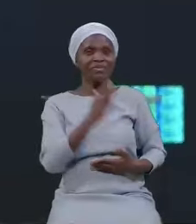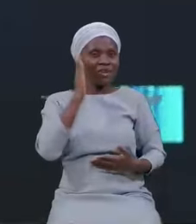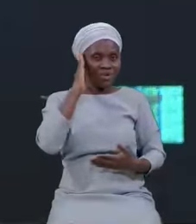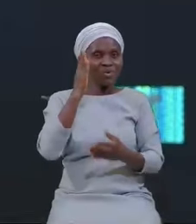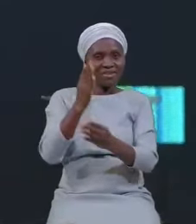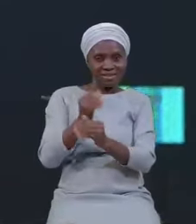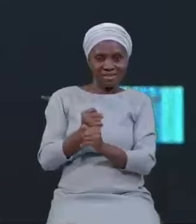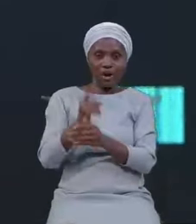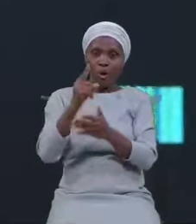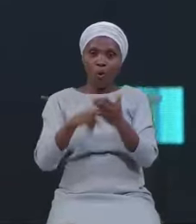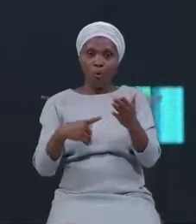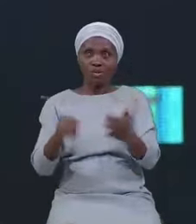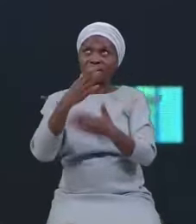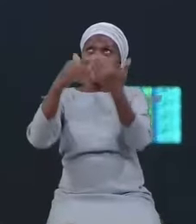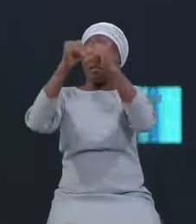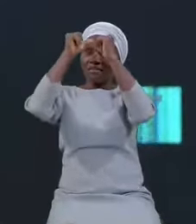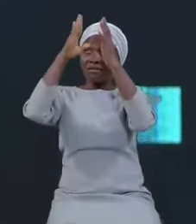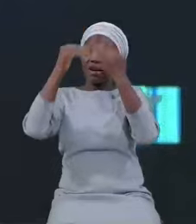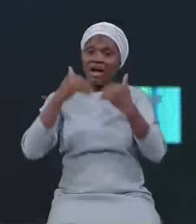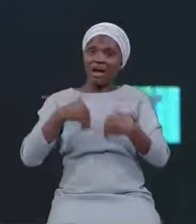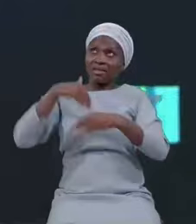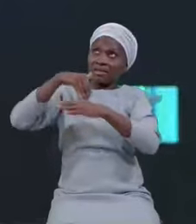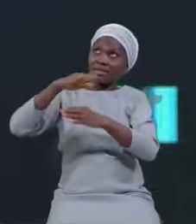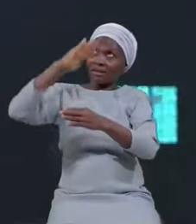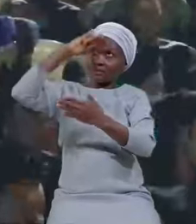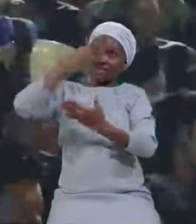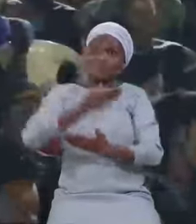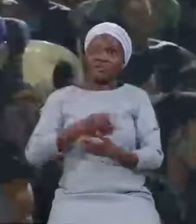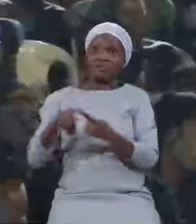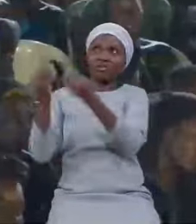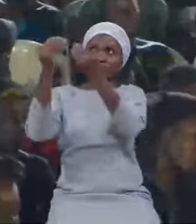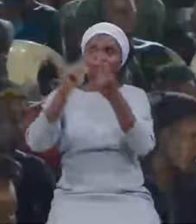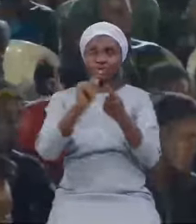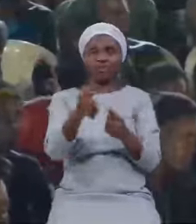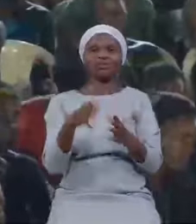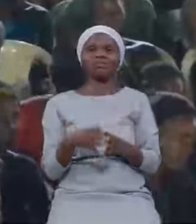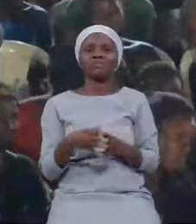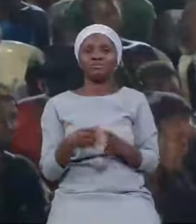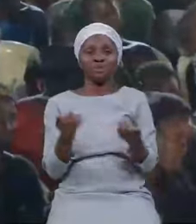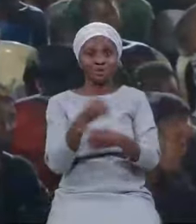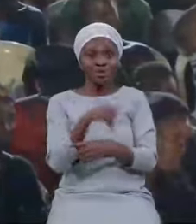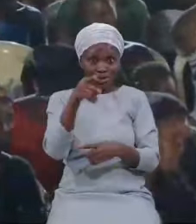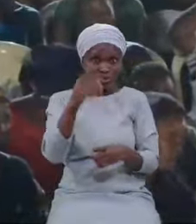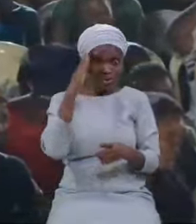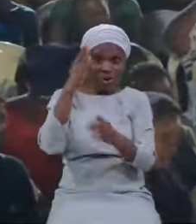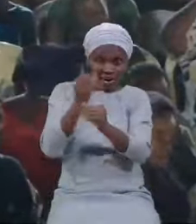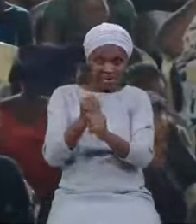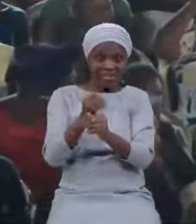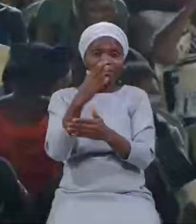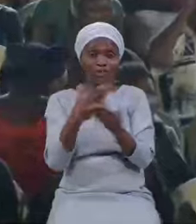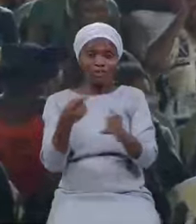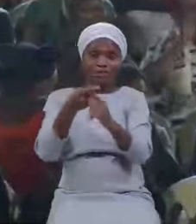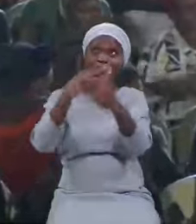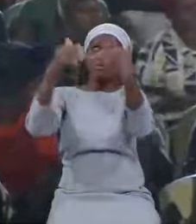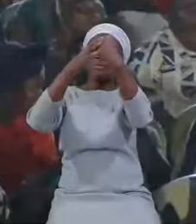chacun. Aujourd'hui, tu as quelque chose du ciel. Tu as quelque chose de Dieu. Tu as